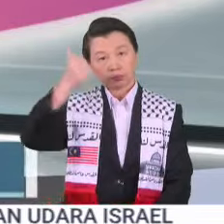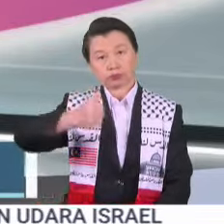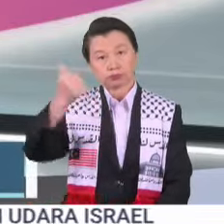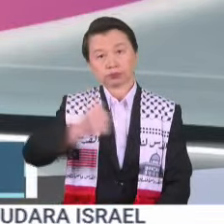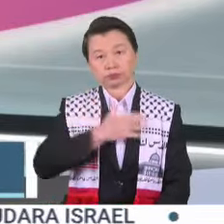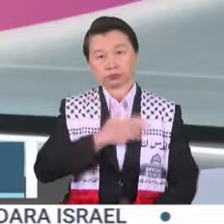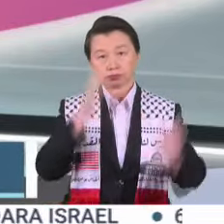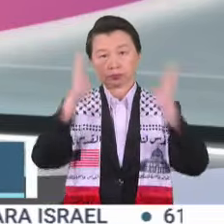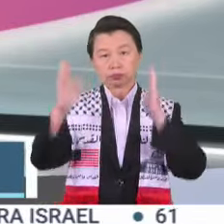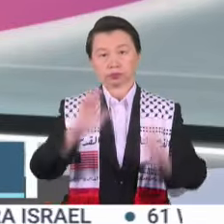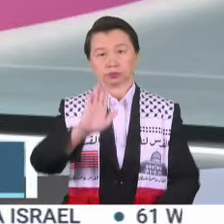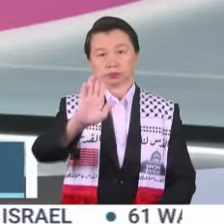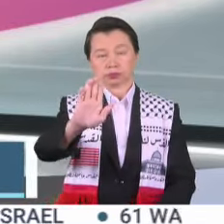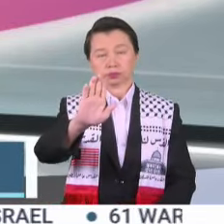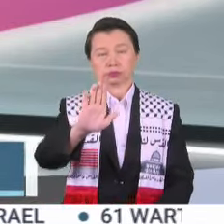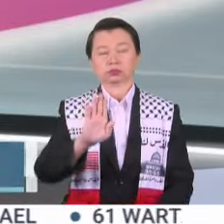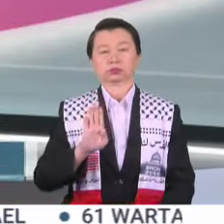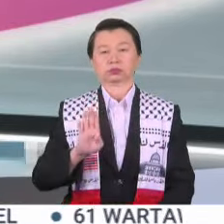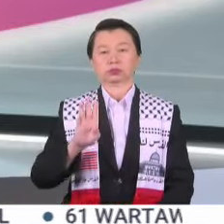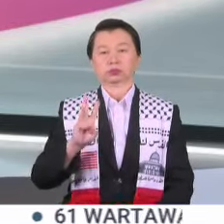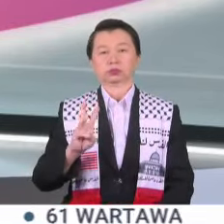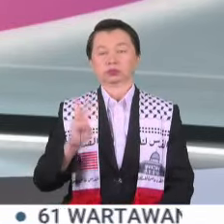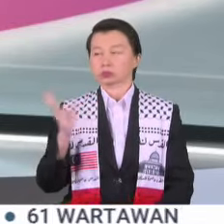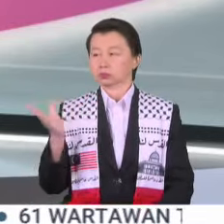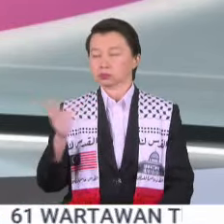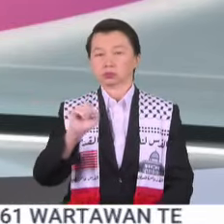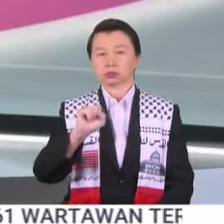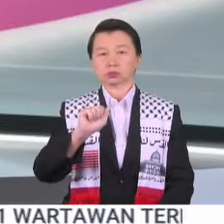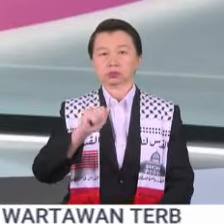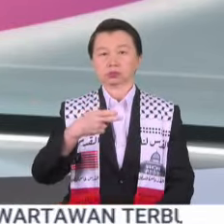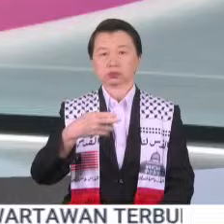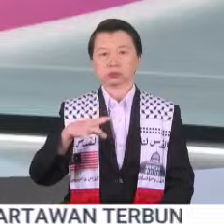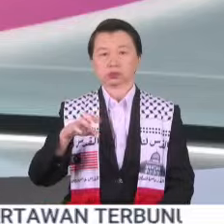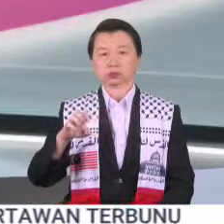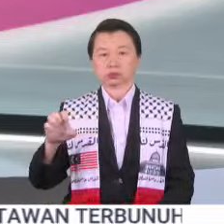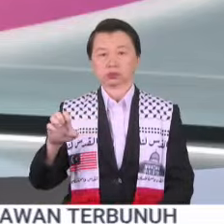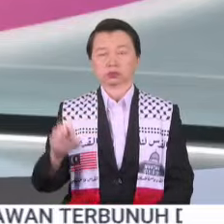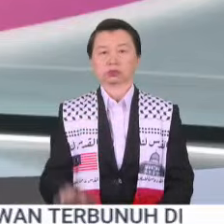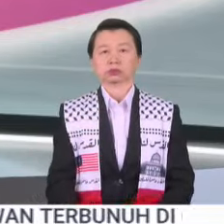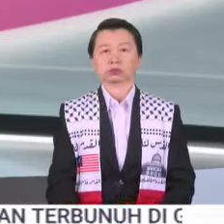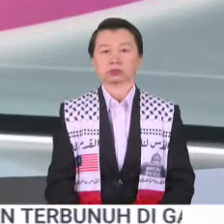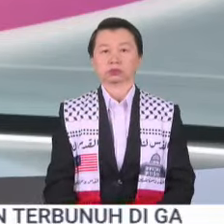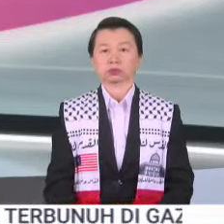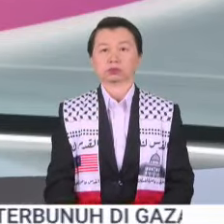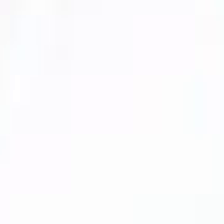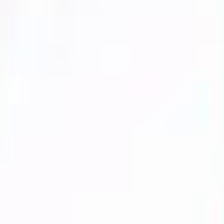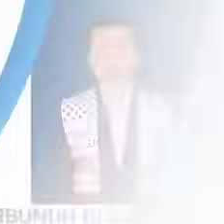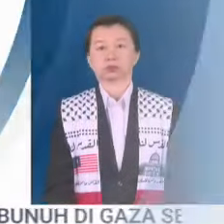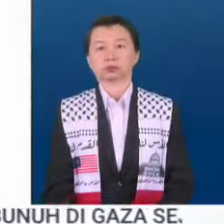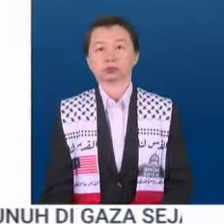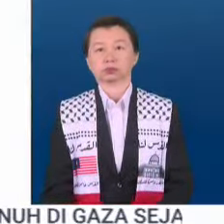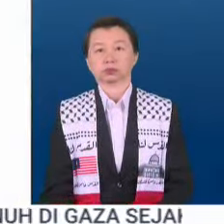Assalamualaikum, salam Malaysia Madani. Berita wilayah bersama saya, Sahih Samsudin. Kita mulakan dengan rangkuman berita utama hari ini.